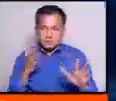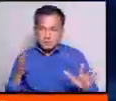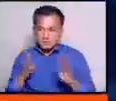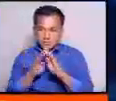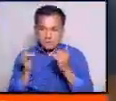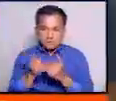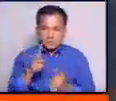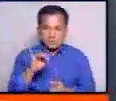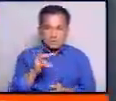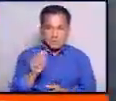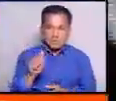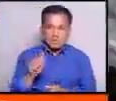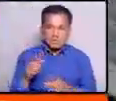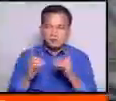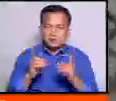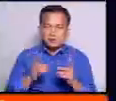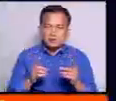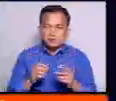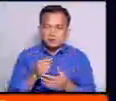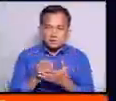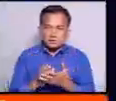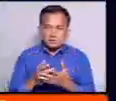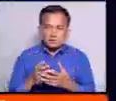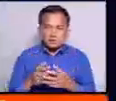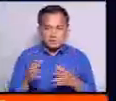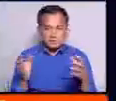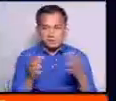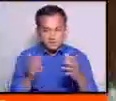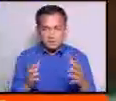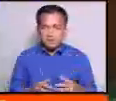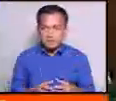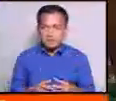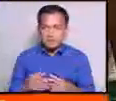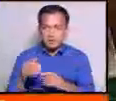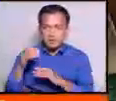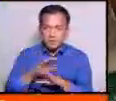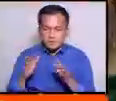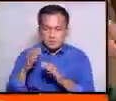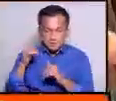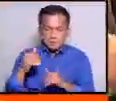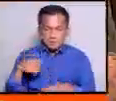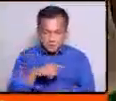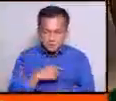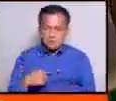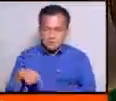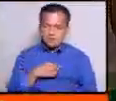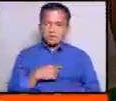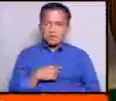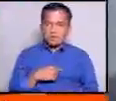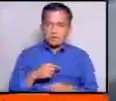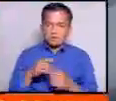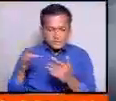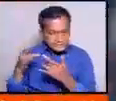mga taga-barangay Barangkadray. Ang ilan hindi maiwasang magkainitan. Sana mawala ng tubig, kami na, para awa nyo